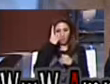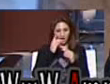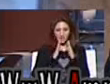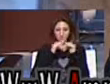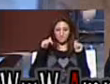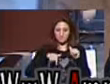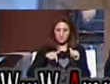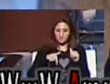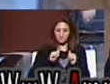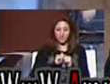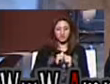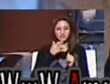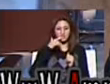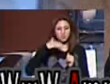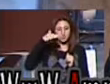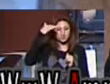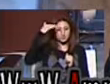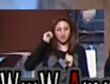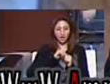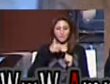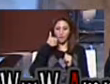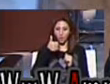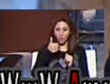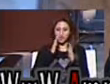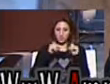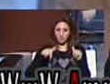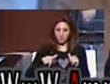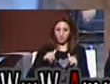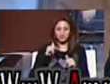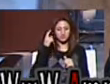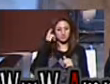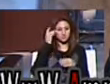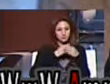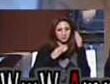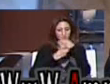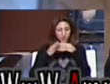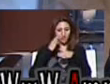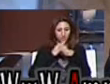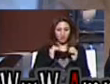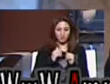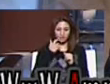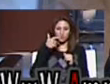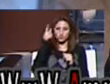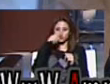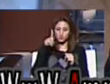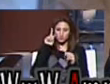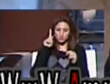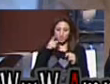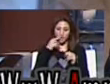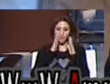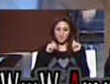بيبنوا مصر، بيبنوها للمستقبل. مصر الخير، مصر العمار، مصر ان شاء الله اللي جايه اللي هتكون جميله ان شاء الله بينا